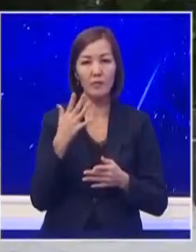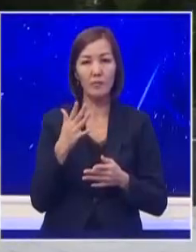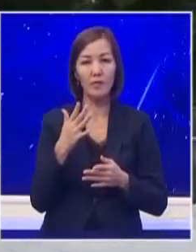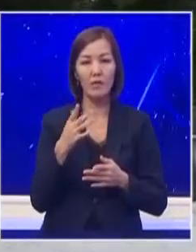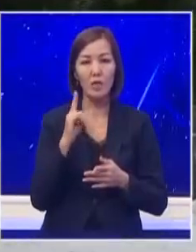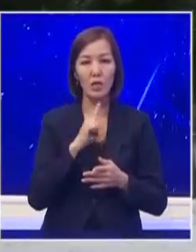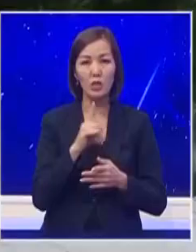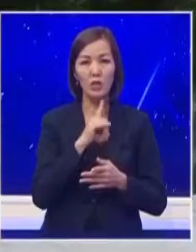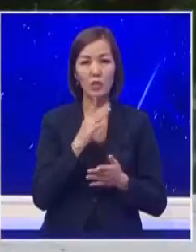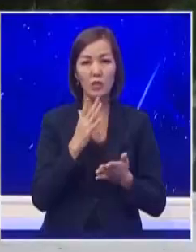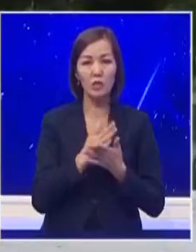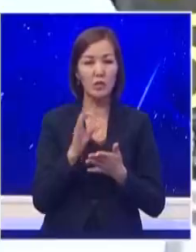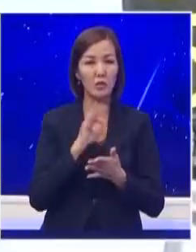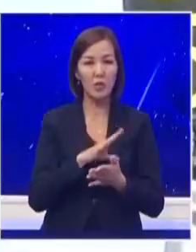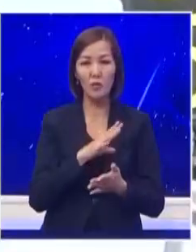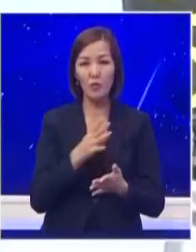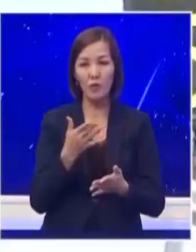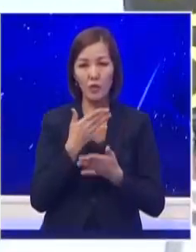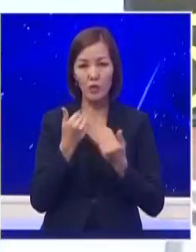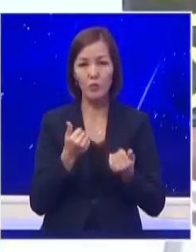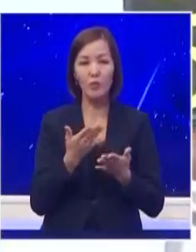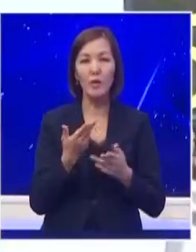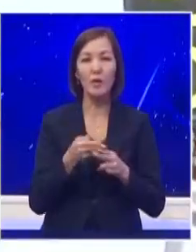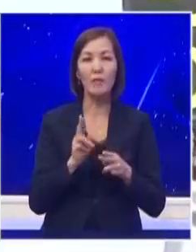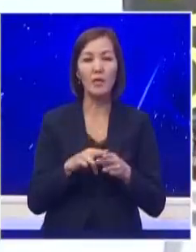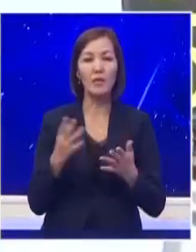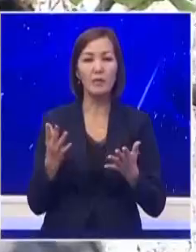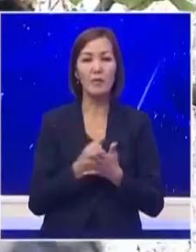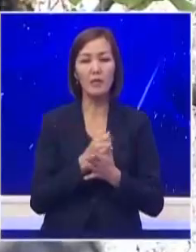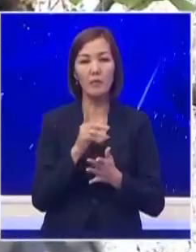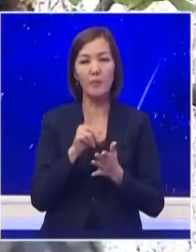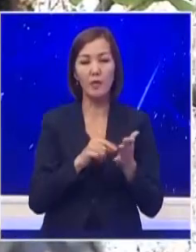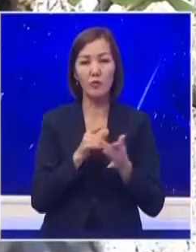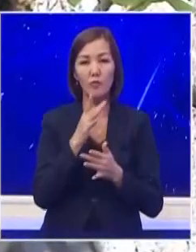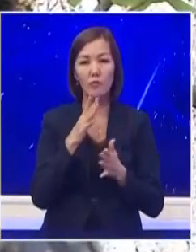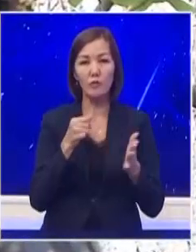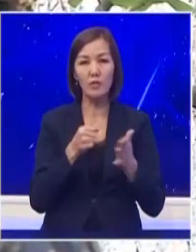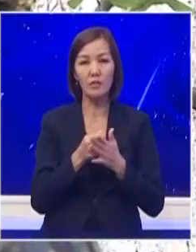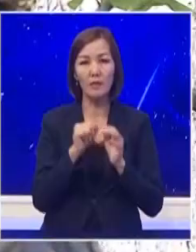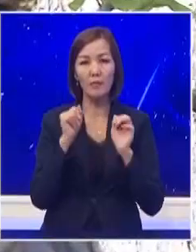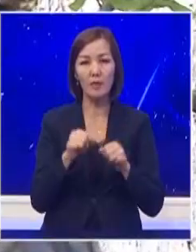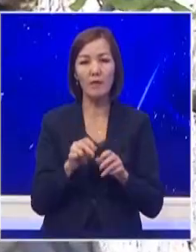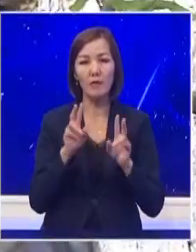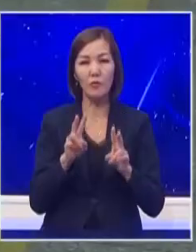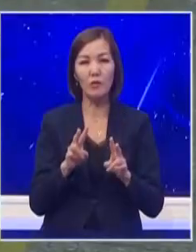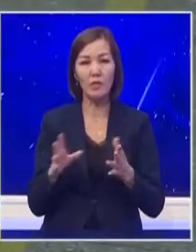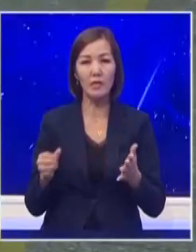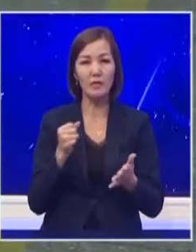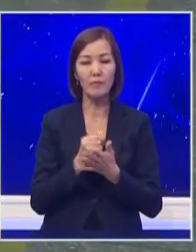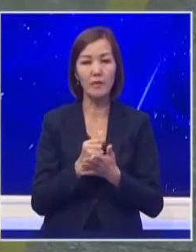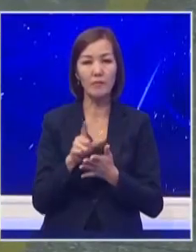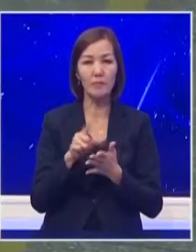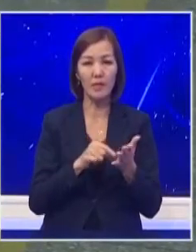тысяч женщин не имеют дохода Это значит что при достижении пенсионного возраста они будут иметь право только на назначение